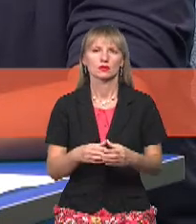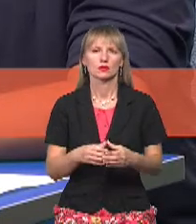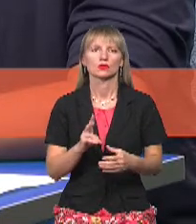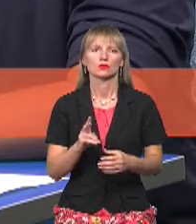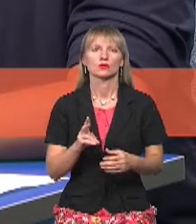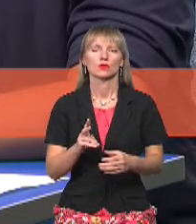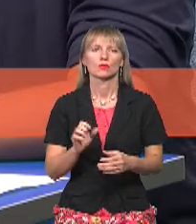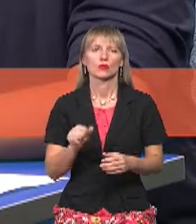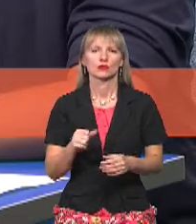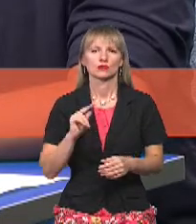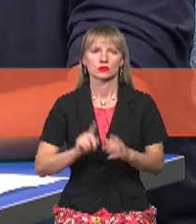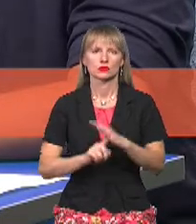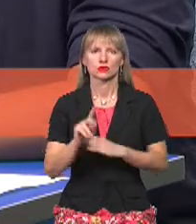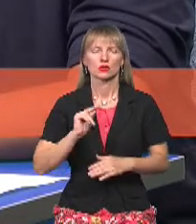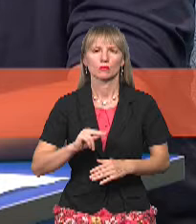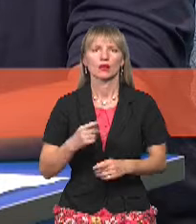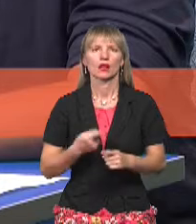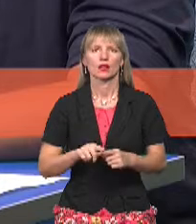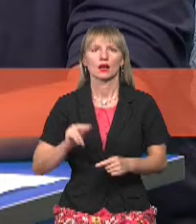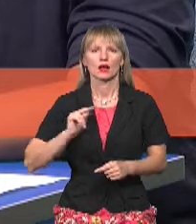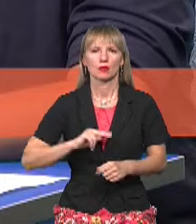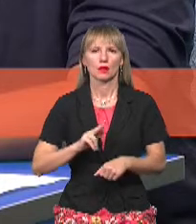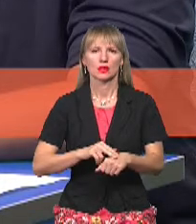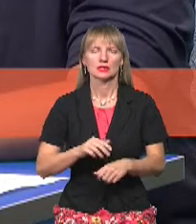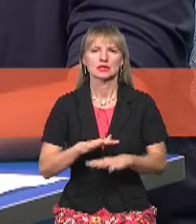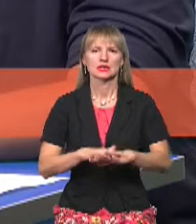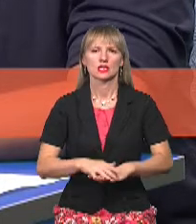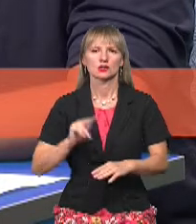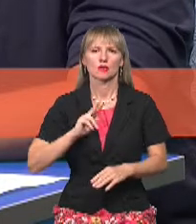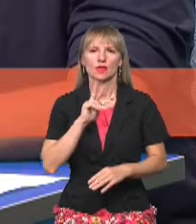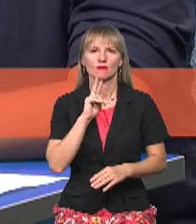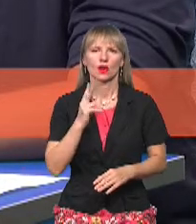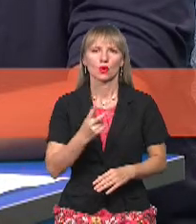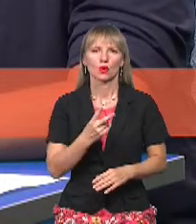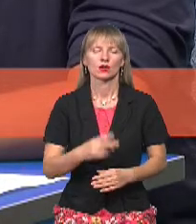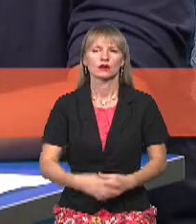Претендувати може діючий працівник поліції зі стажем роботи 2 роки,